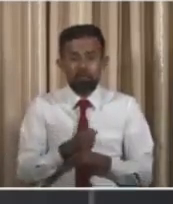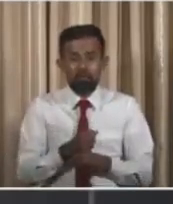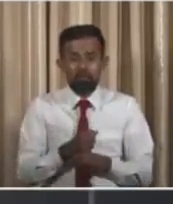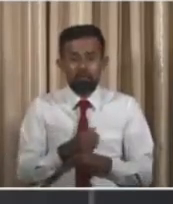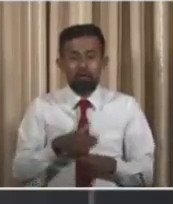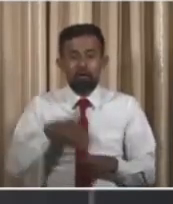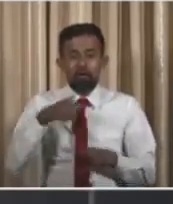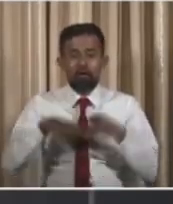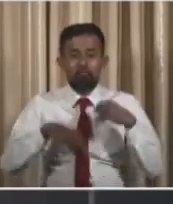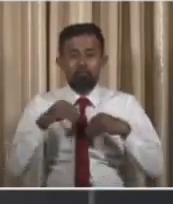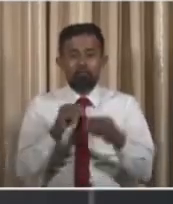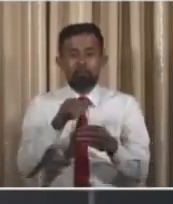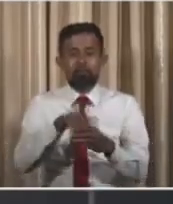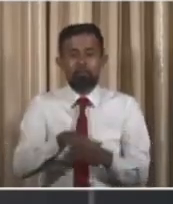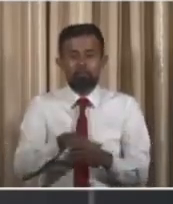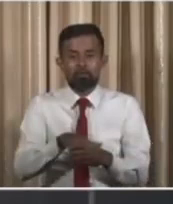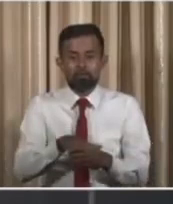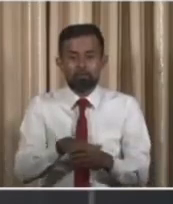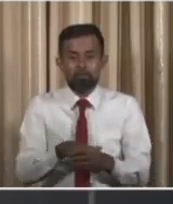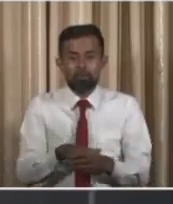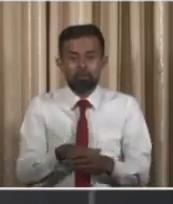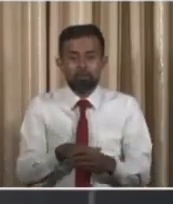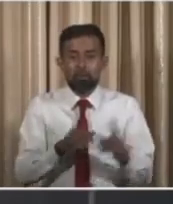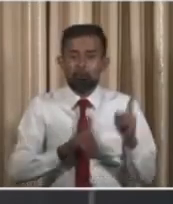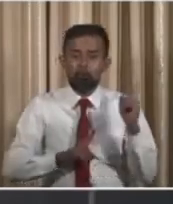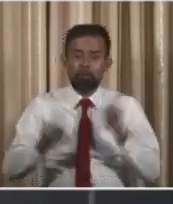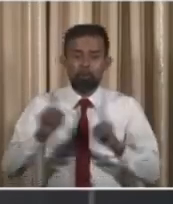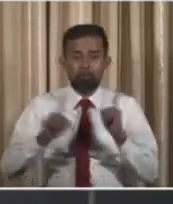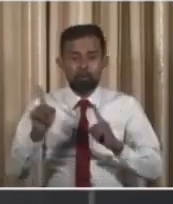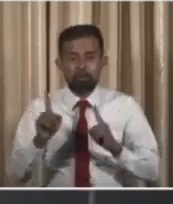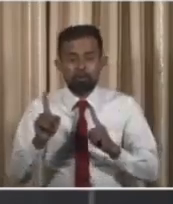වෙනවා මහමැතිවරණයකට යන්න. ඒක කොච්චර පැනලා දිව්වත්